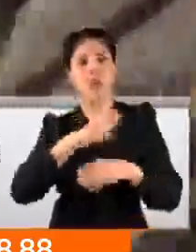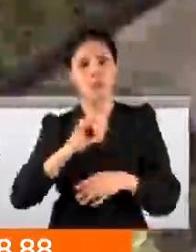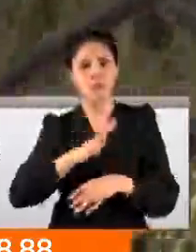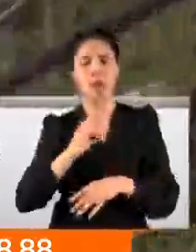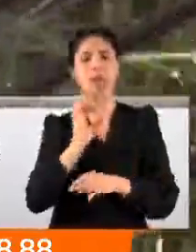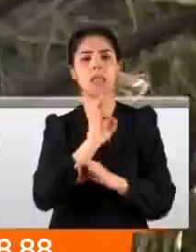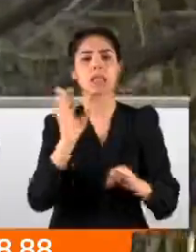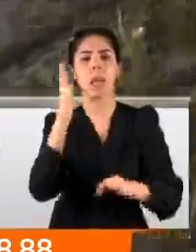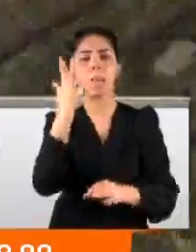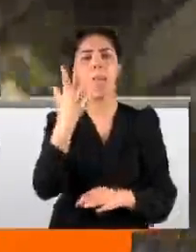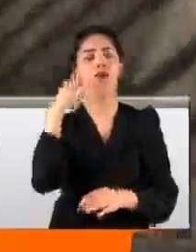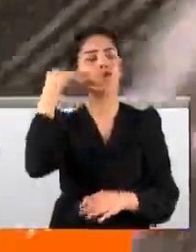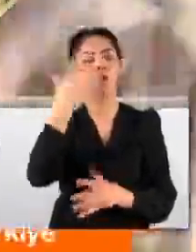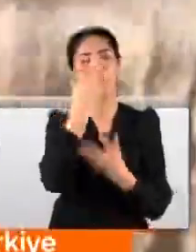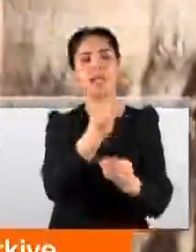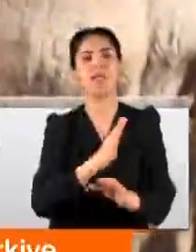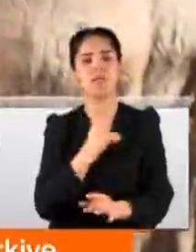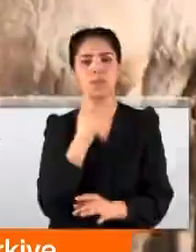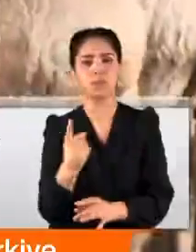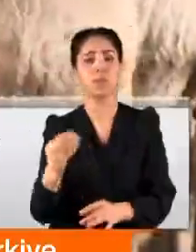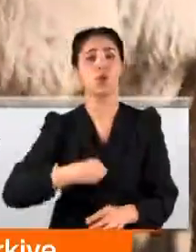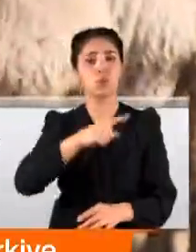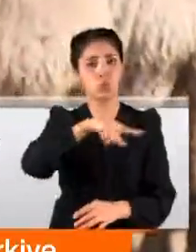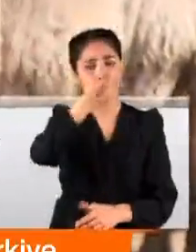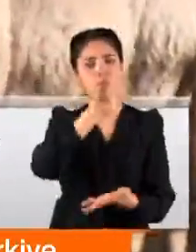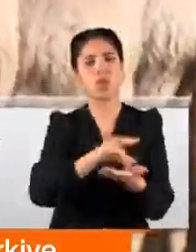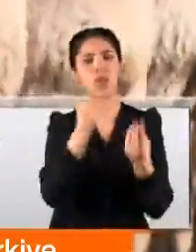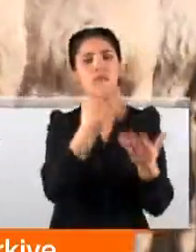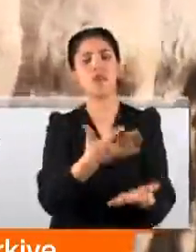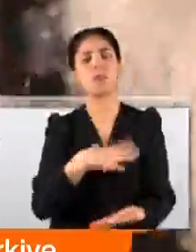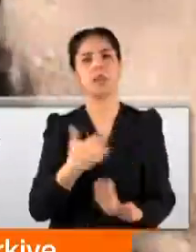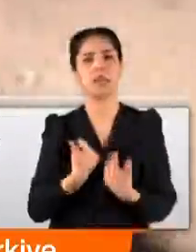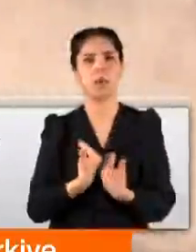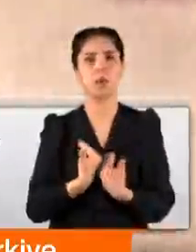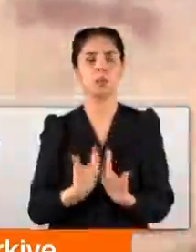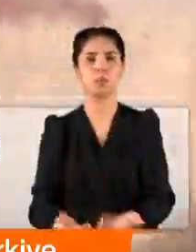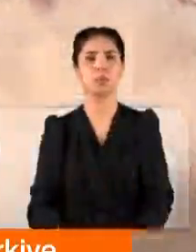tam 5 koyun hediye etmeyi düşünüyor. Suçlular cezasını çekmesini de istiyorum.